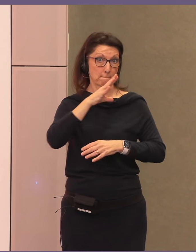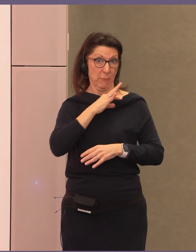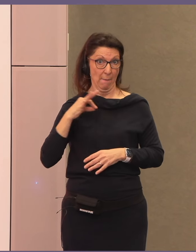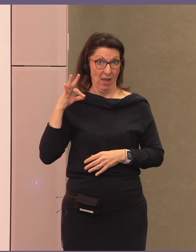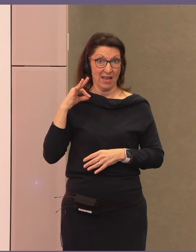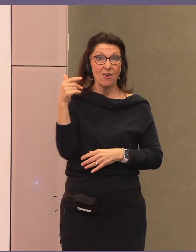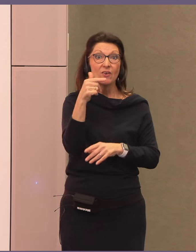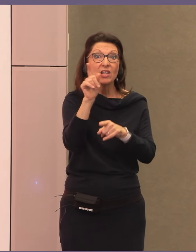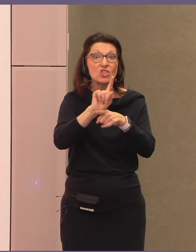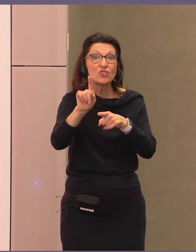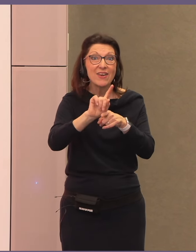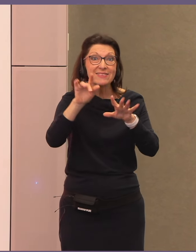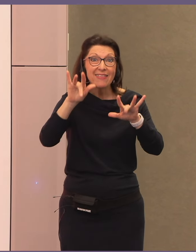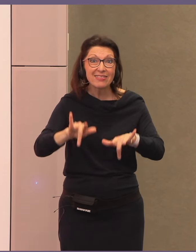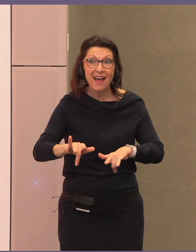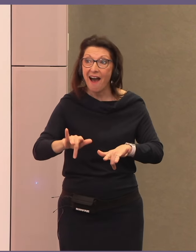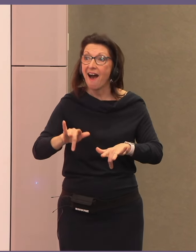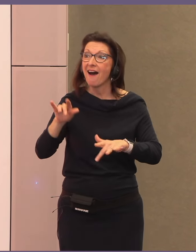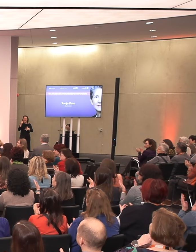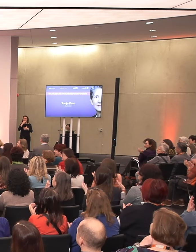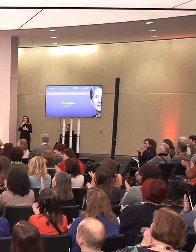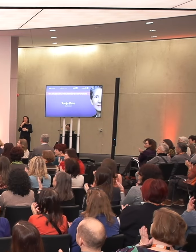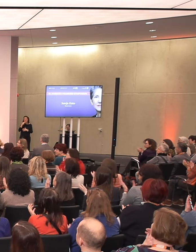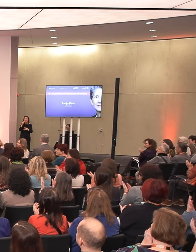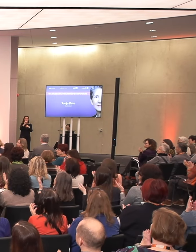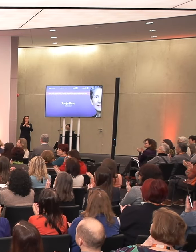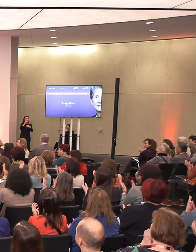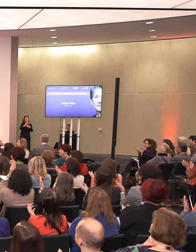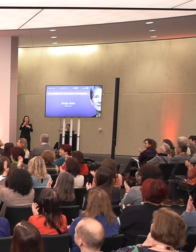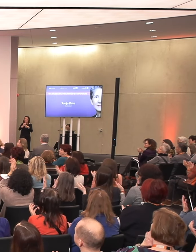Elisabeth und Silvia Thaler. Schön, dass ihr hier seid.